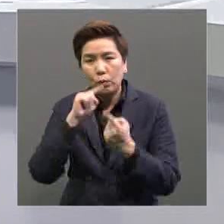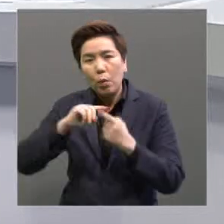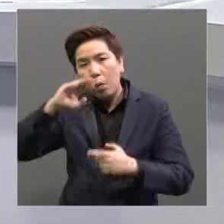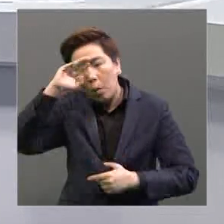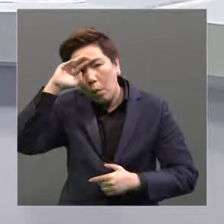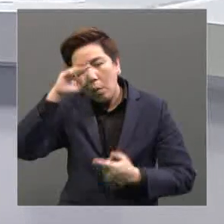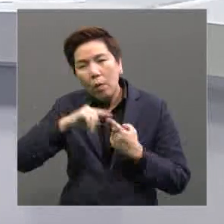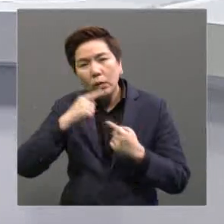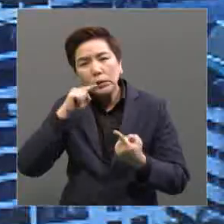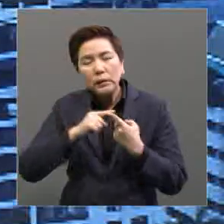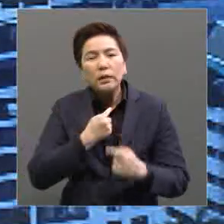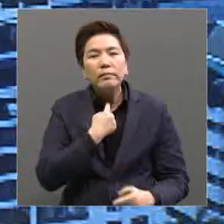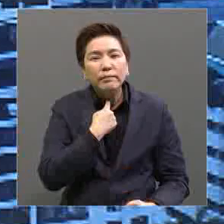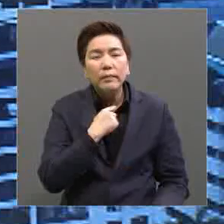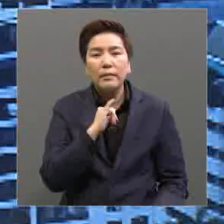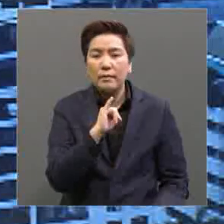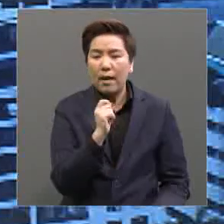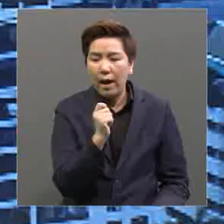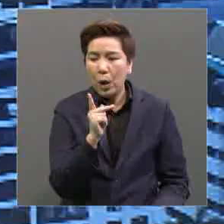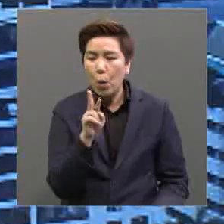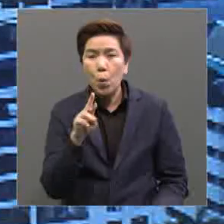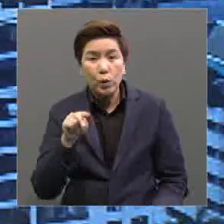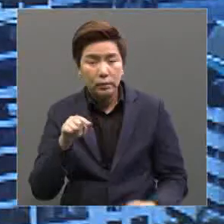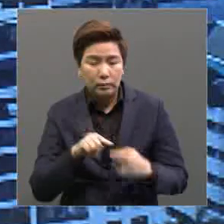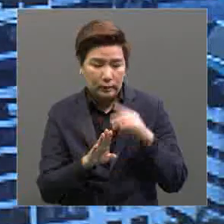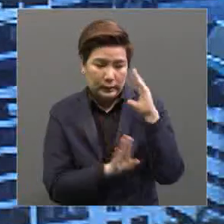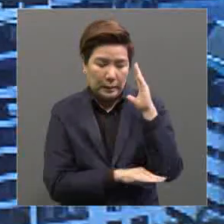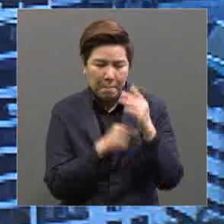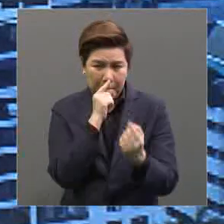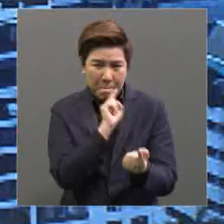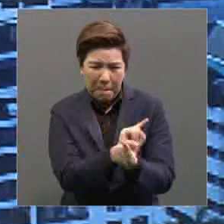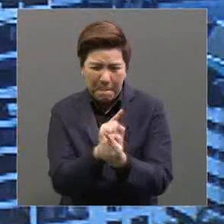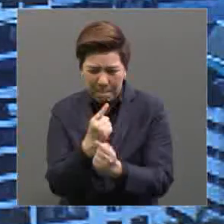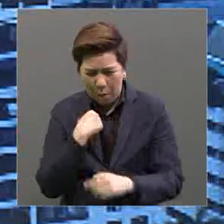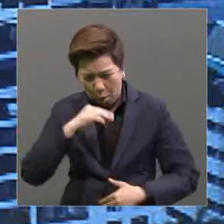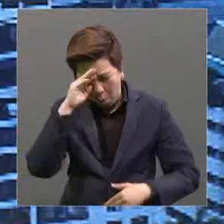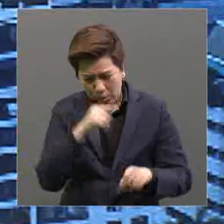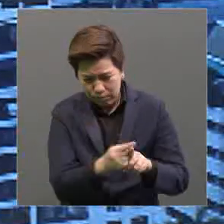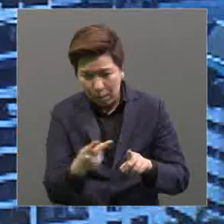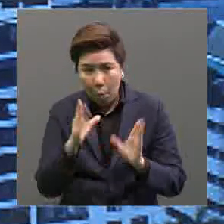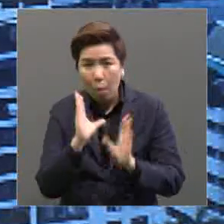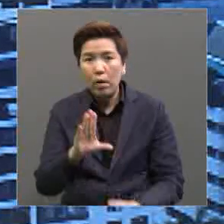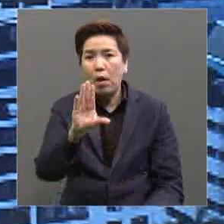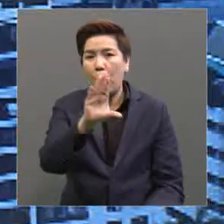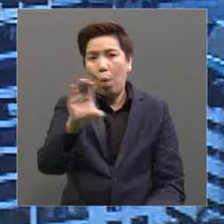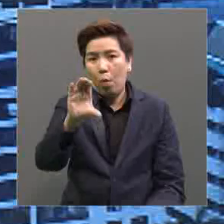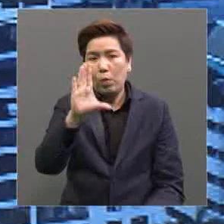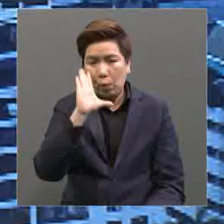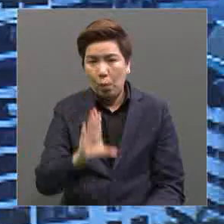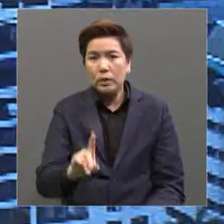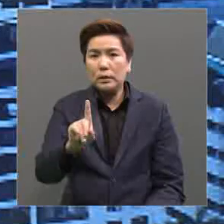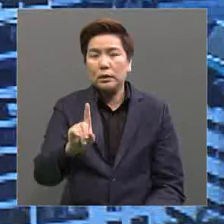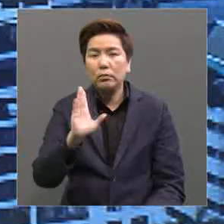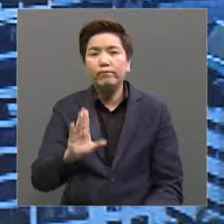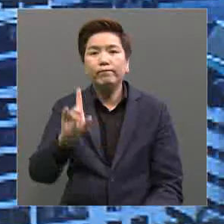โรคไอกรนอย่างในพื้นที่จชตจังหวัดชายแดนภาคใต้ตอนนี้พบผู้ป่วยแล้วนะครับอย่างน้อย 100คนนะฮะโดยหนึ่งใน